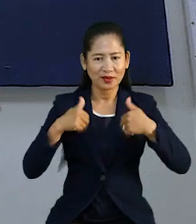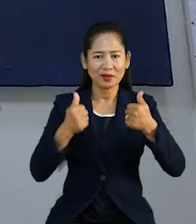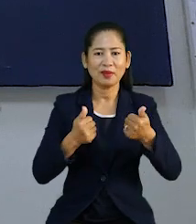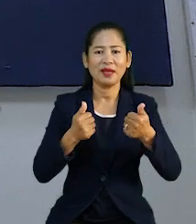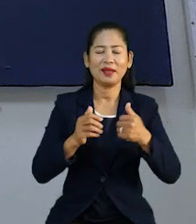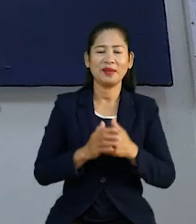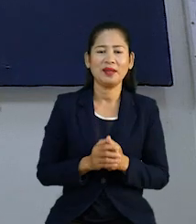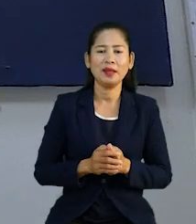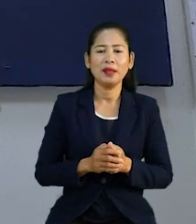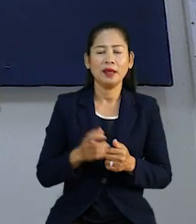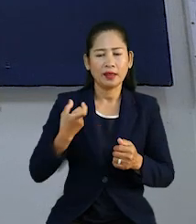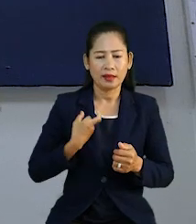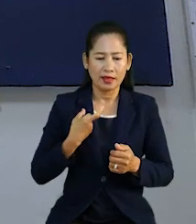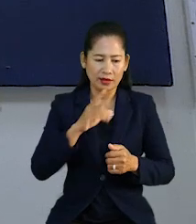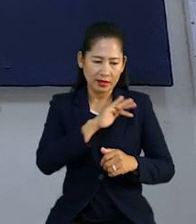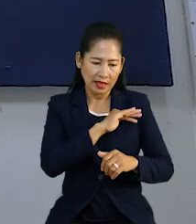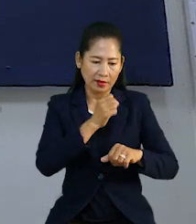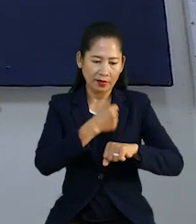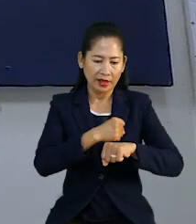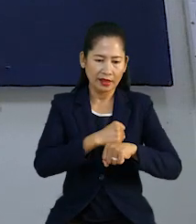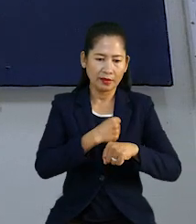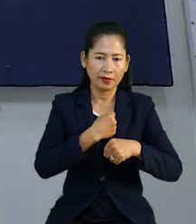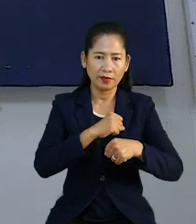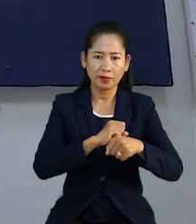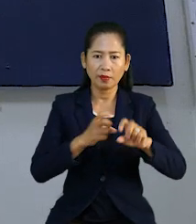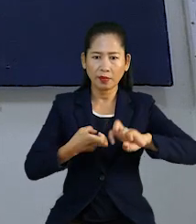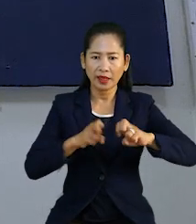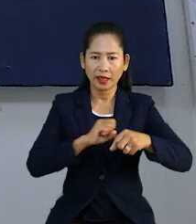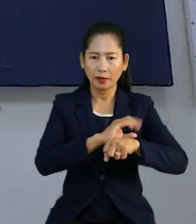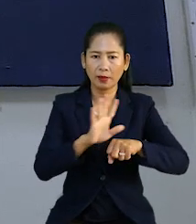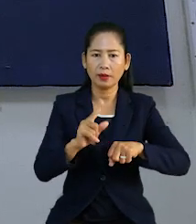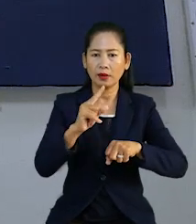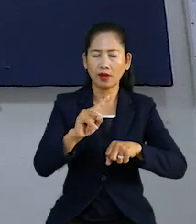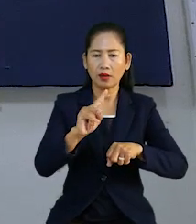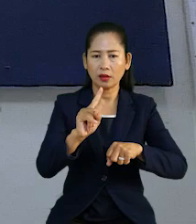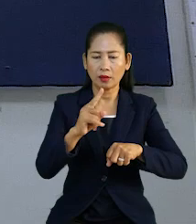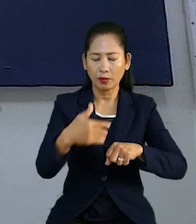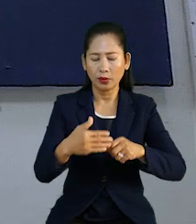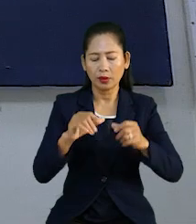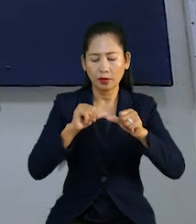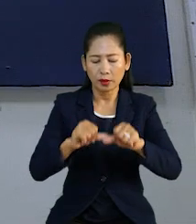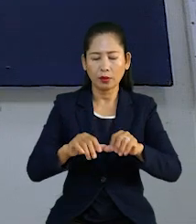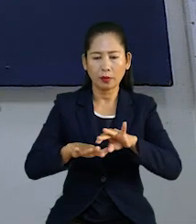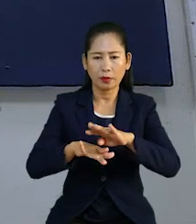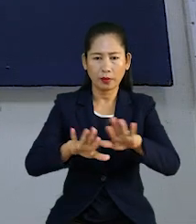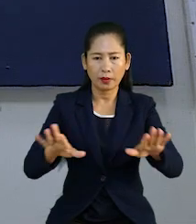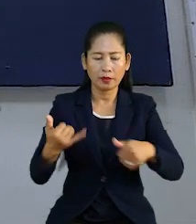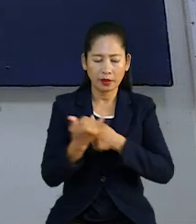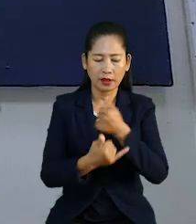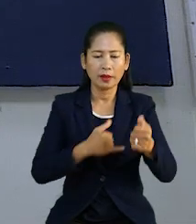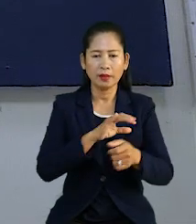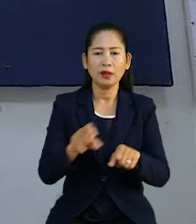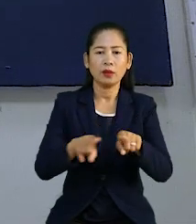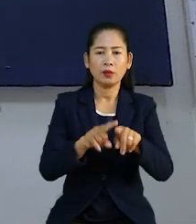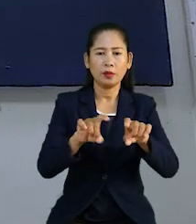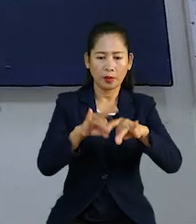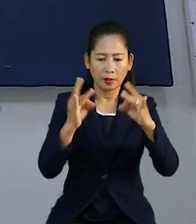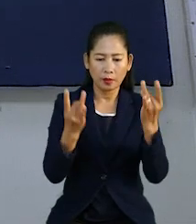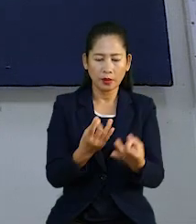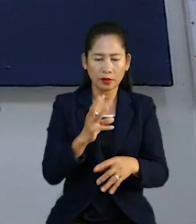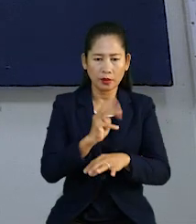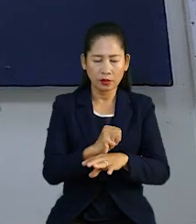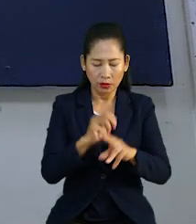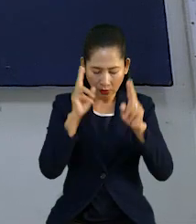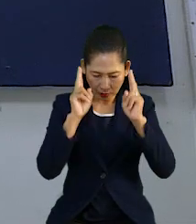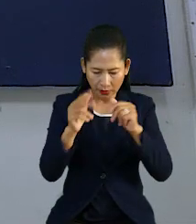bài đài. Nói xa tại bài hà chủ ngư Covid-19 nơi tại bần tỏ. Vì tất bạn nơi bà tế Campuchia dừng của đối xử có lúc. Phước ai có xung